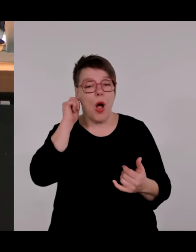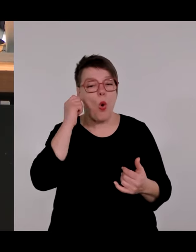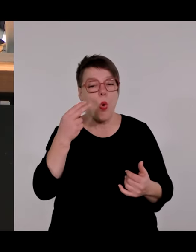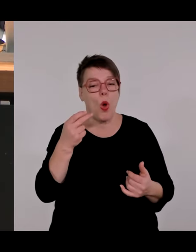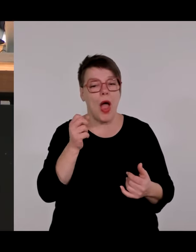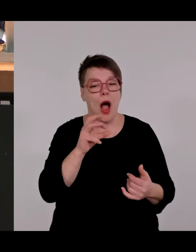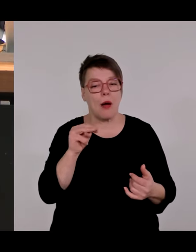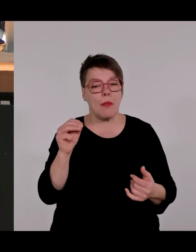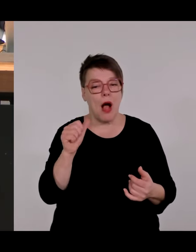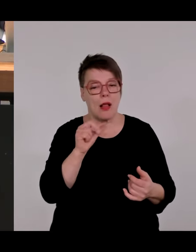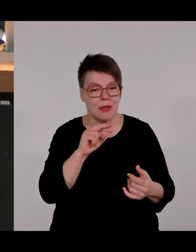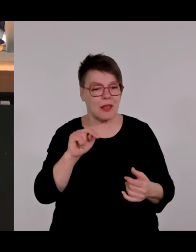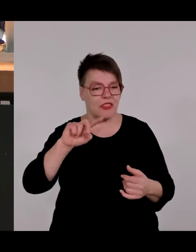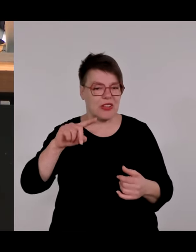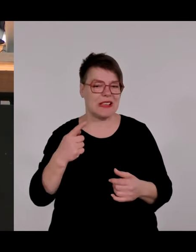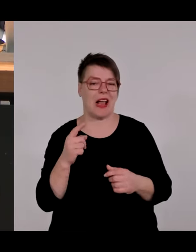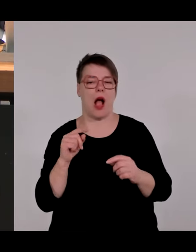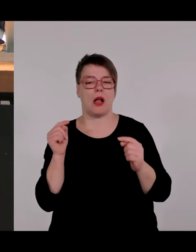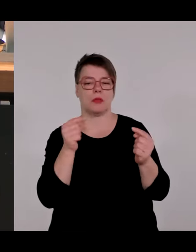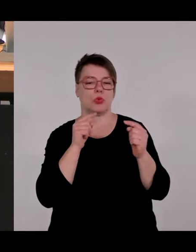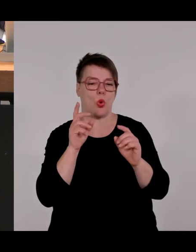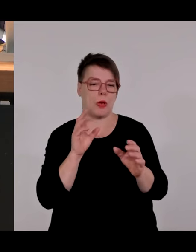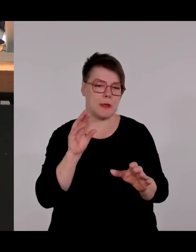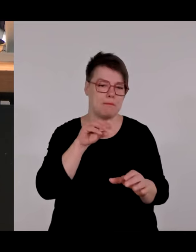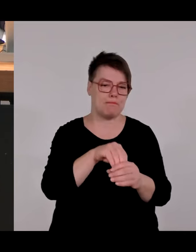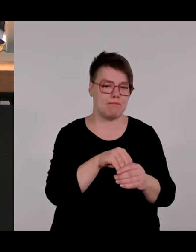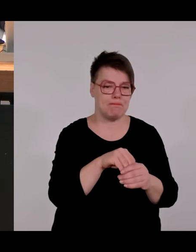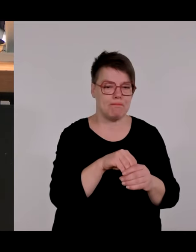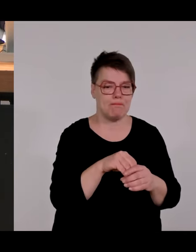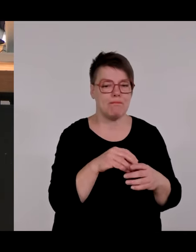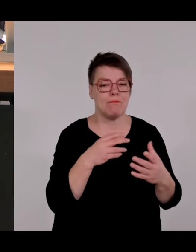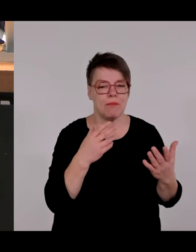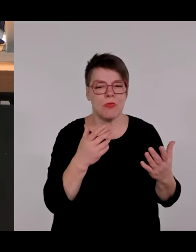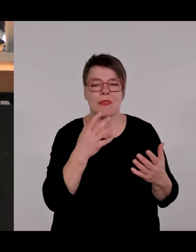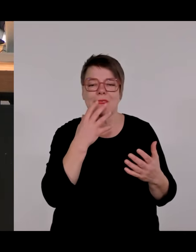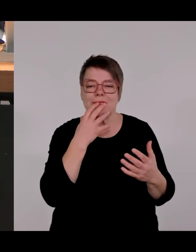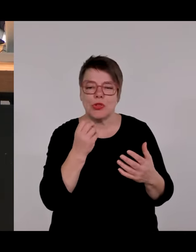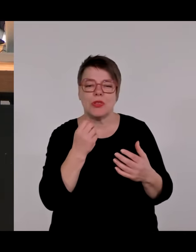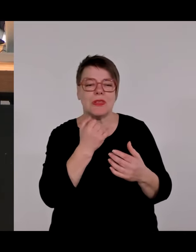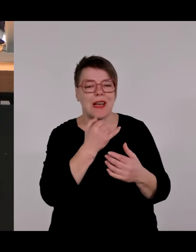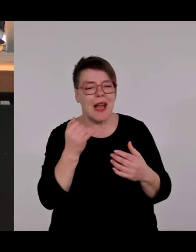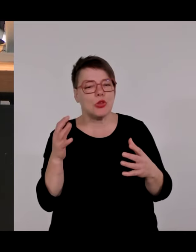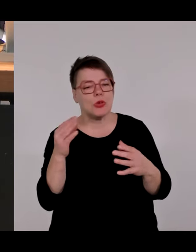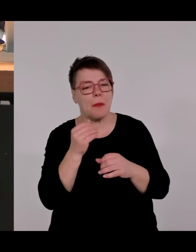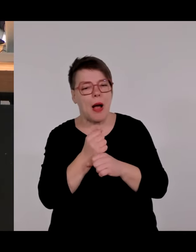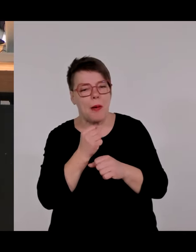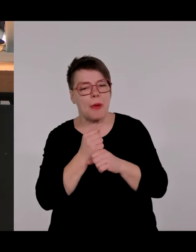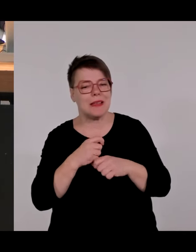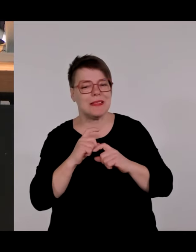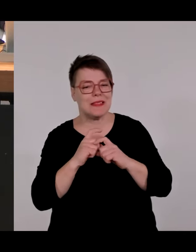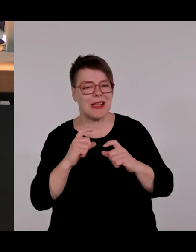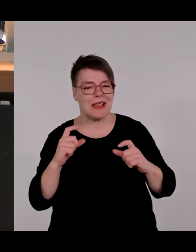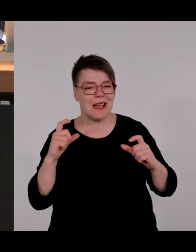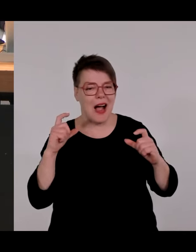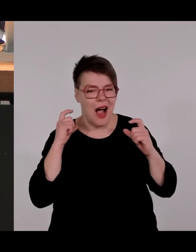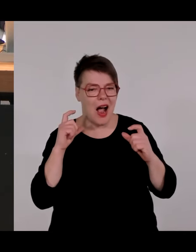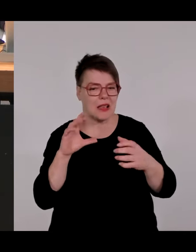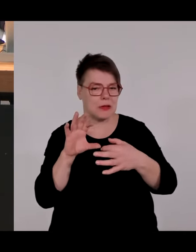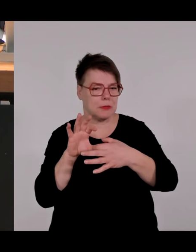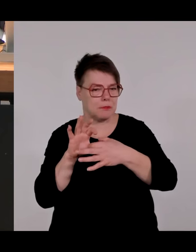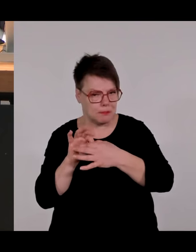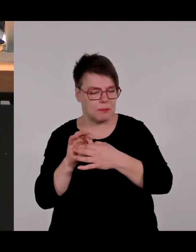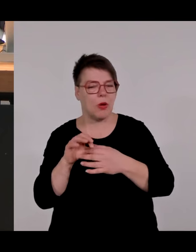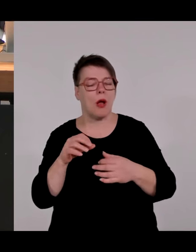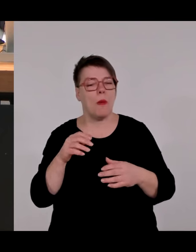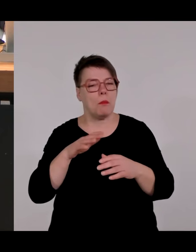Görlitzer Park verweigern. Meine Damen und Herren, wenn es so weit gekommen ist, dass Ideologie vor Sachpolitik zurücksteht